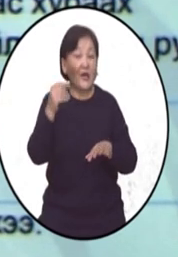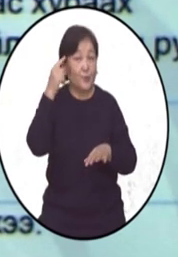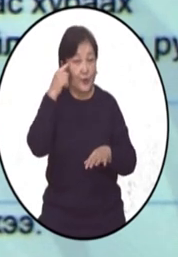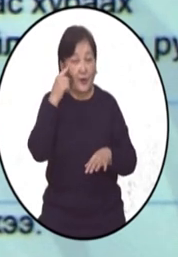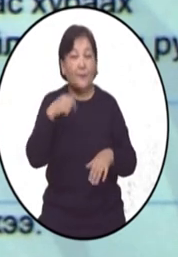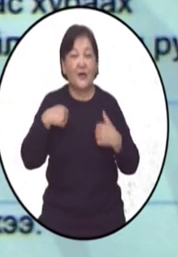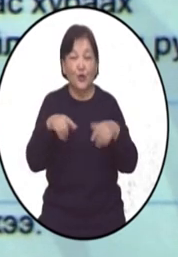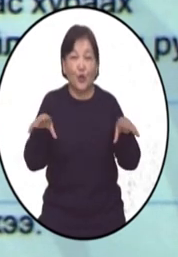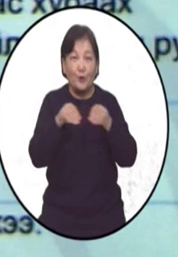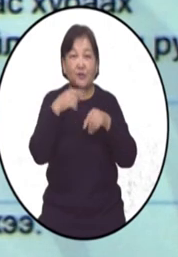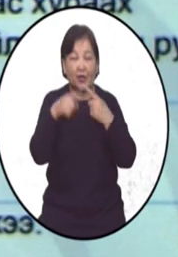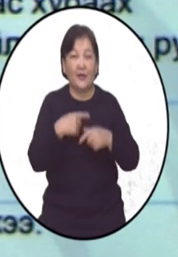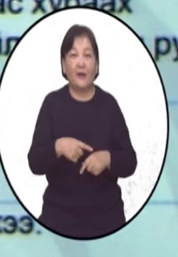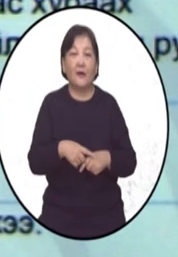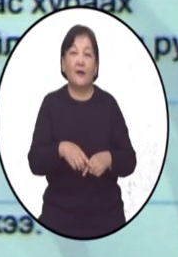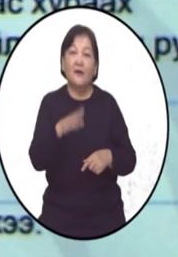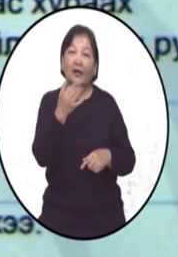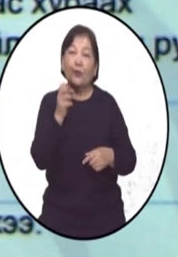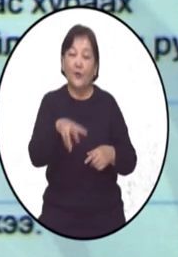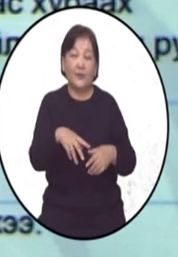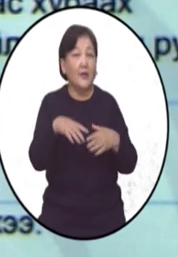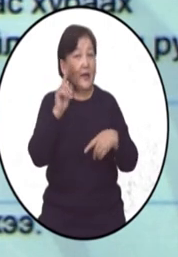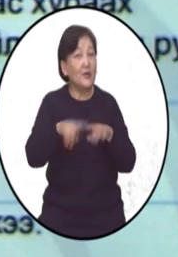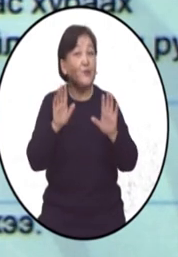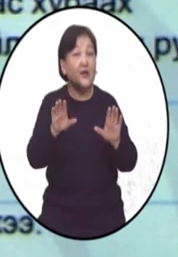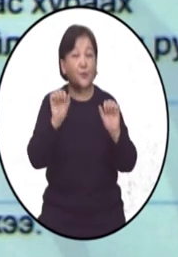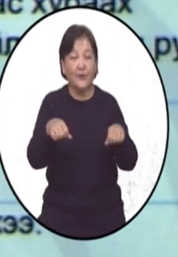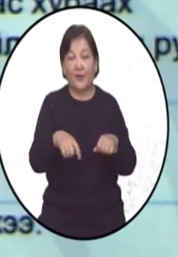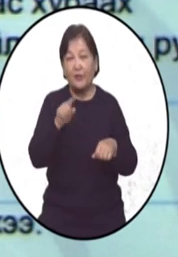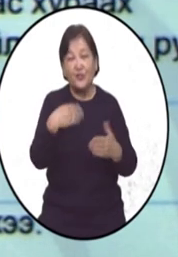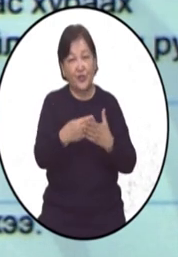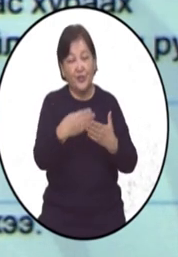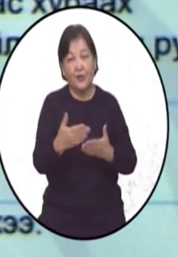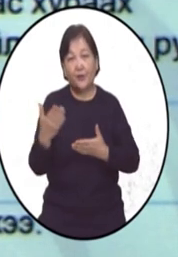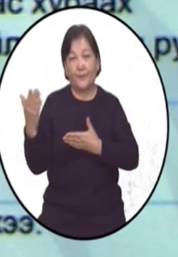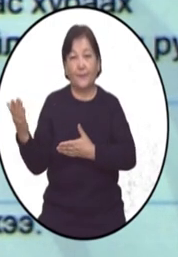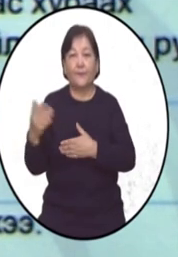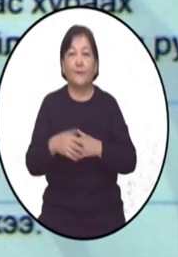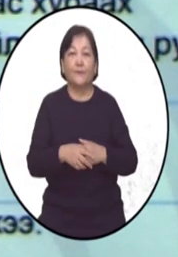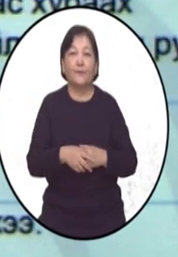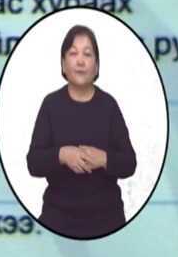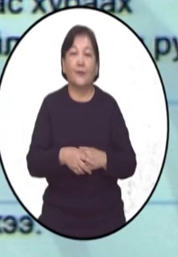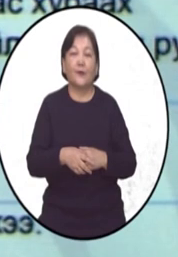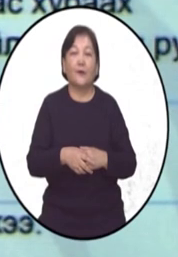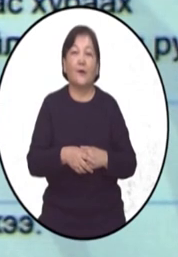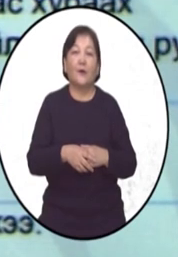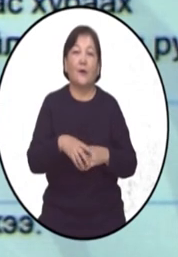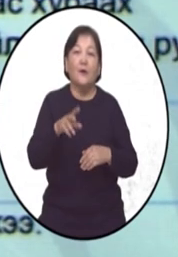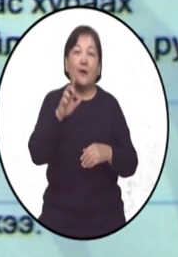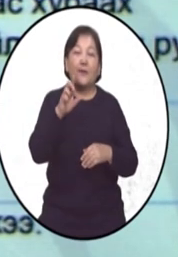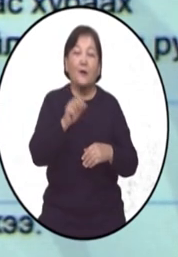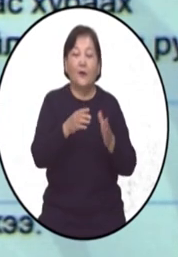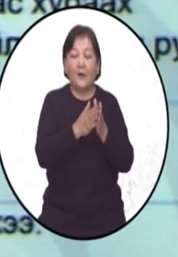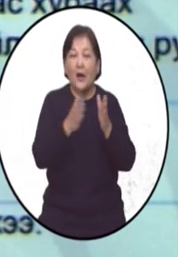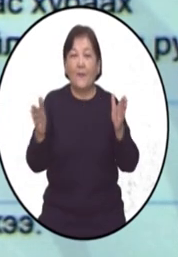хэлье. За бодлогын тавил бол яаж ч өгдөж болно. За энэ жишээн дээр бол бодлогын тавил нь бол балдан өвөгийн А метр